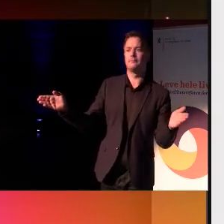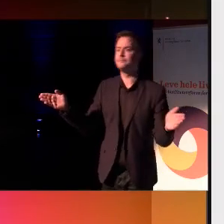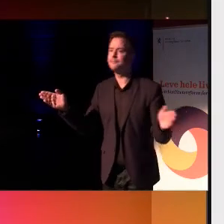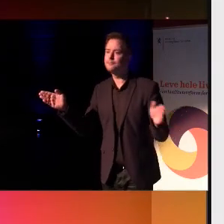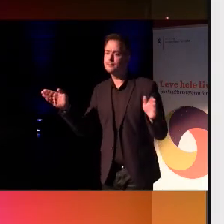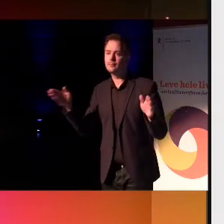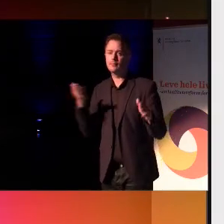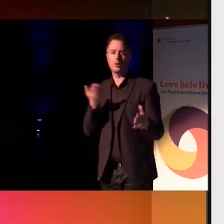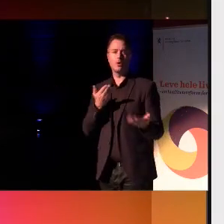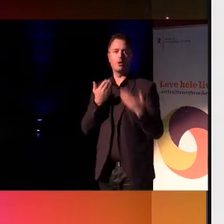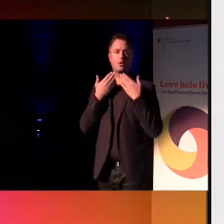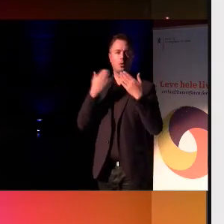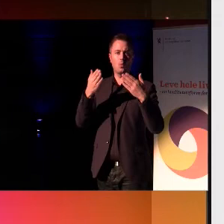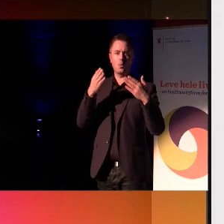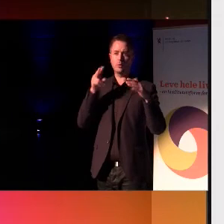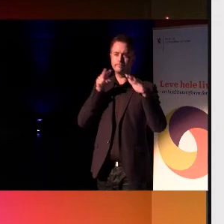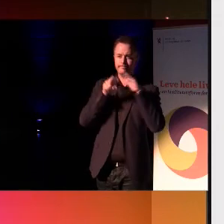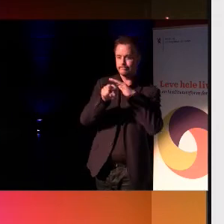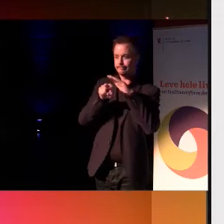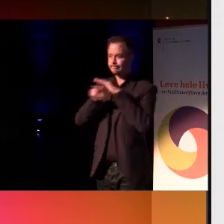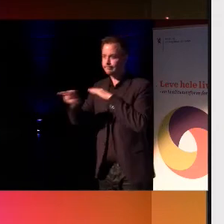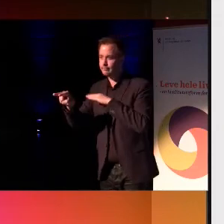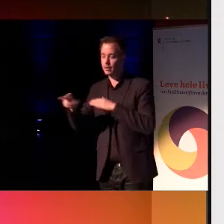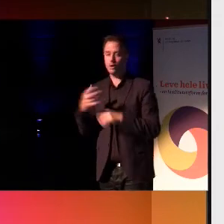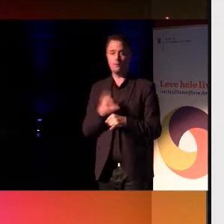innsikt I tjenesten vår.